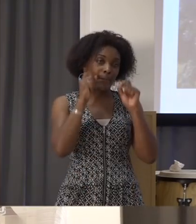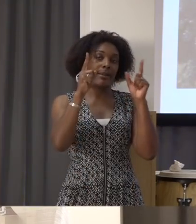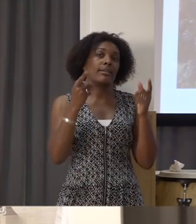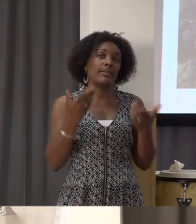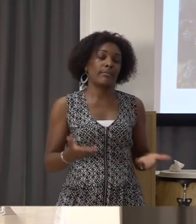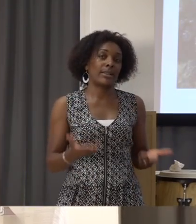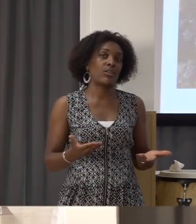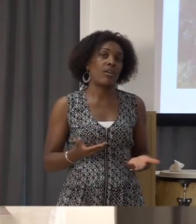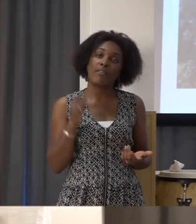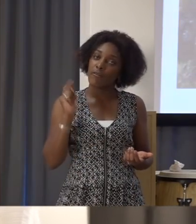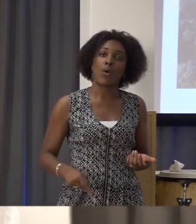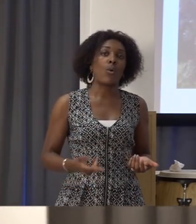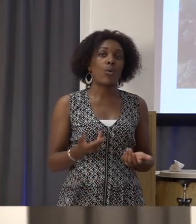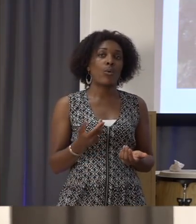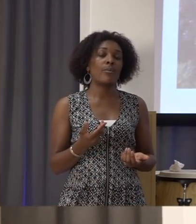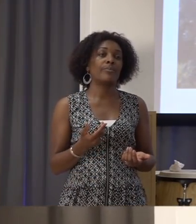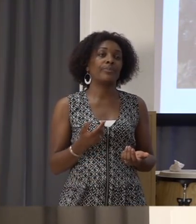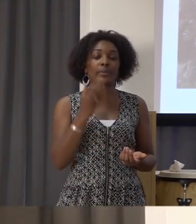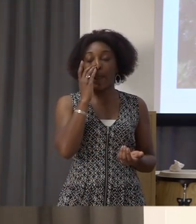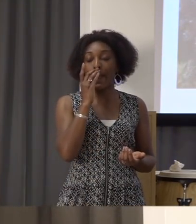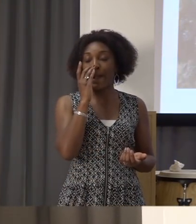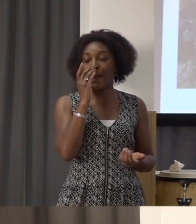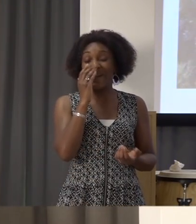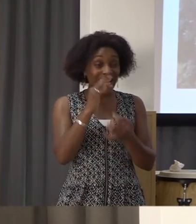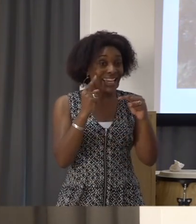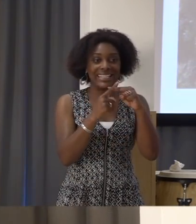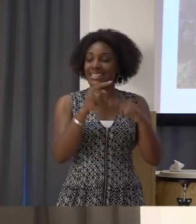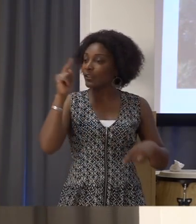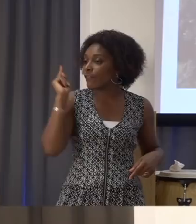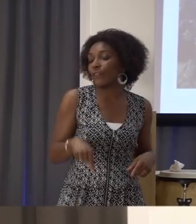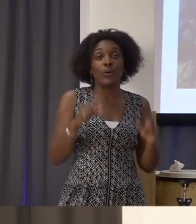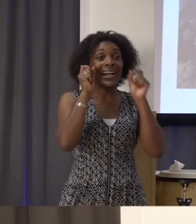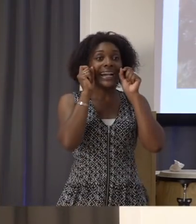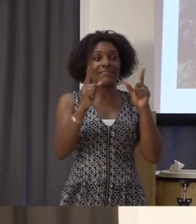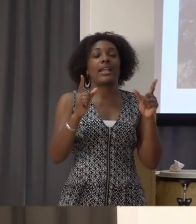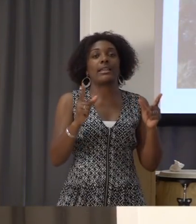Alléluia. L'Église doit se réveiller.